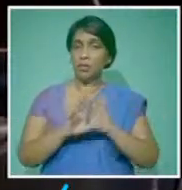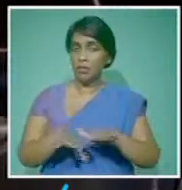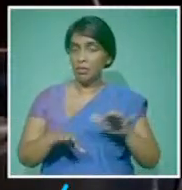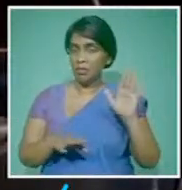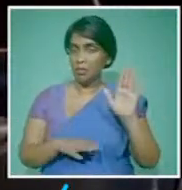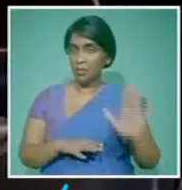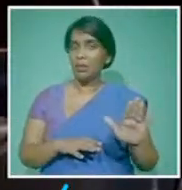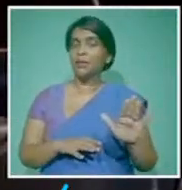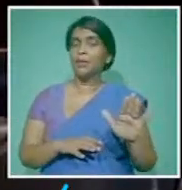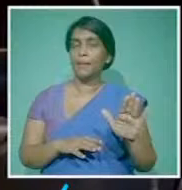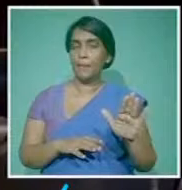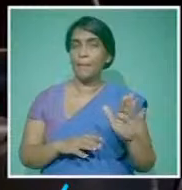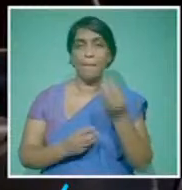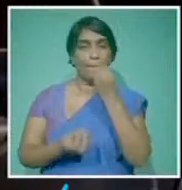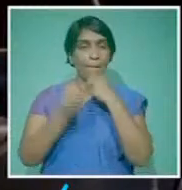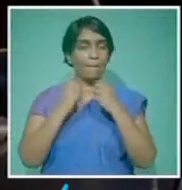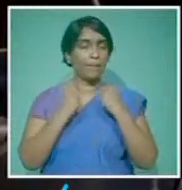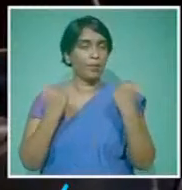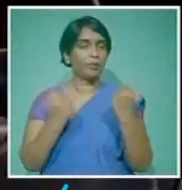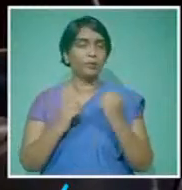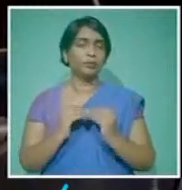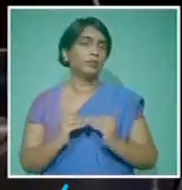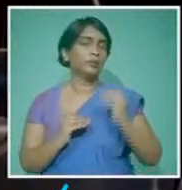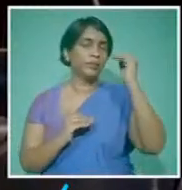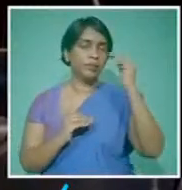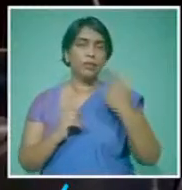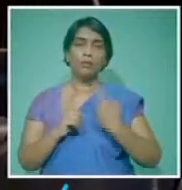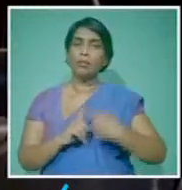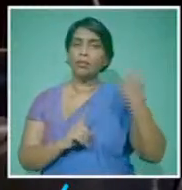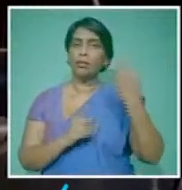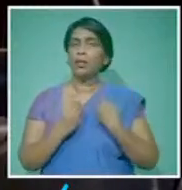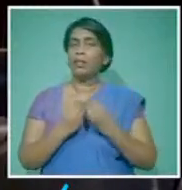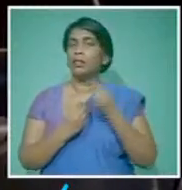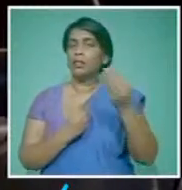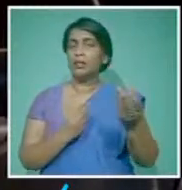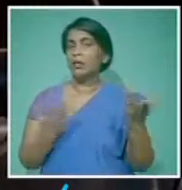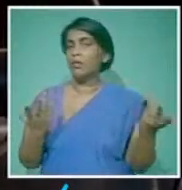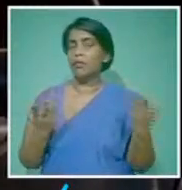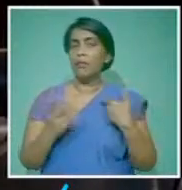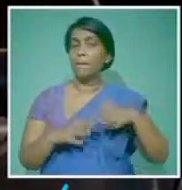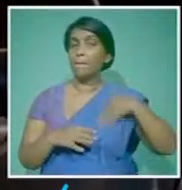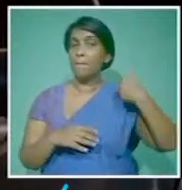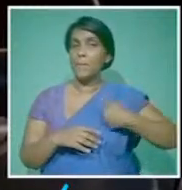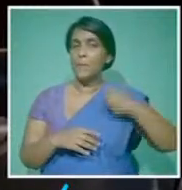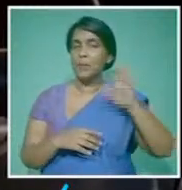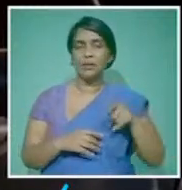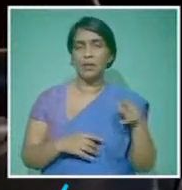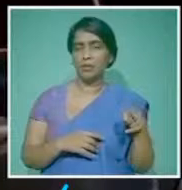दारुवेग्ये पोषण वेल हरी नगा सिटवान मुखादा दीलती है प्रमुखता आवे